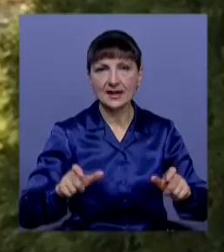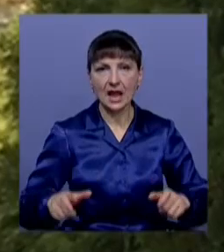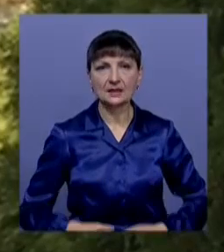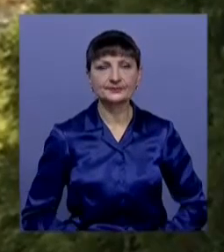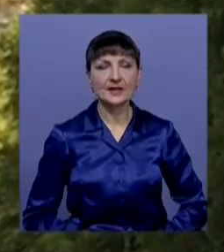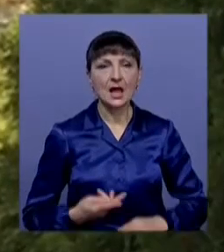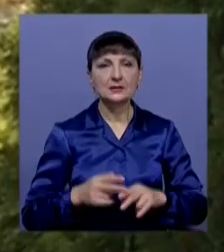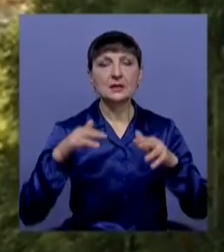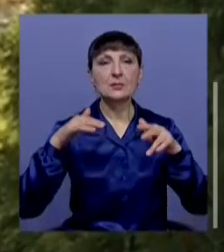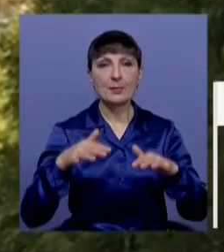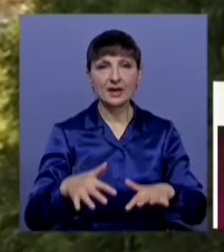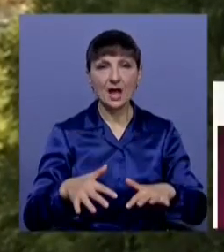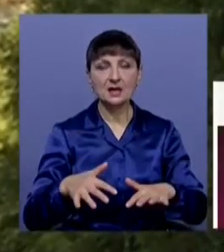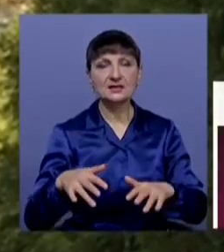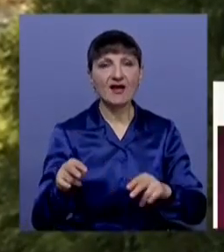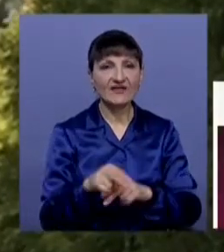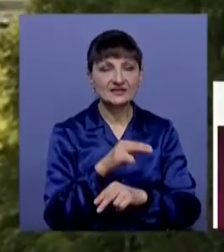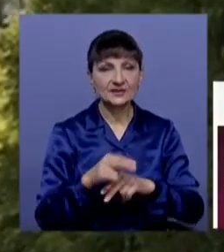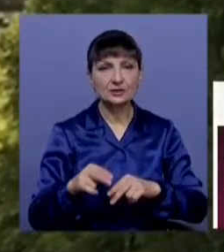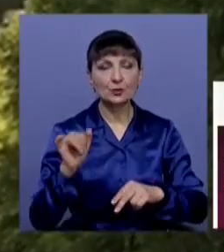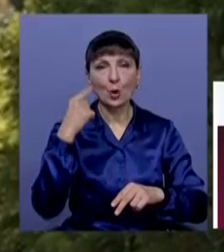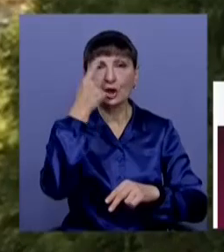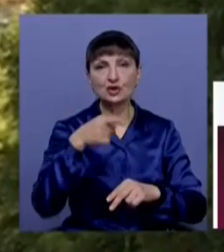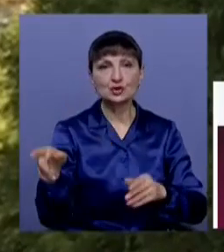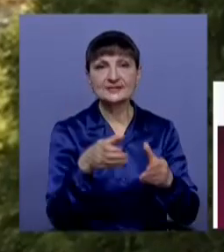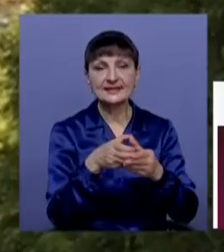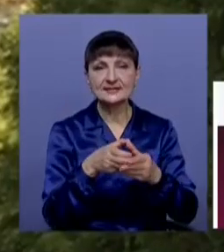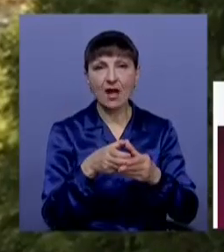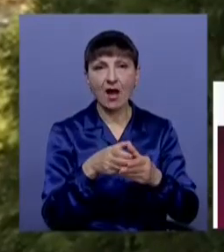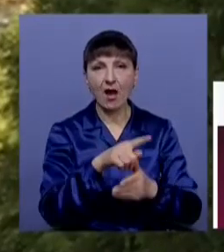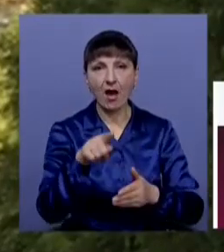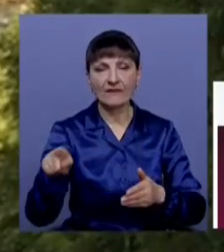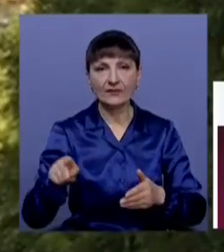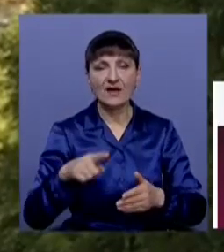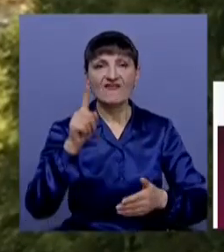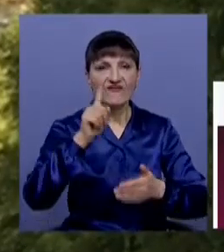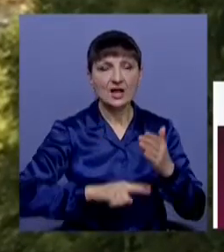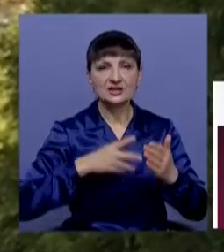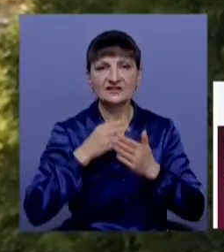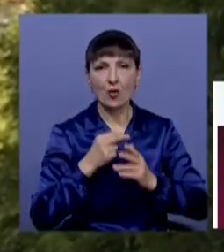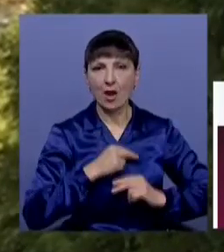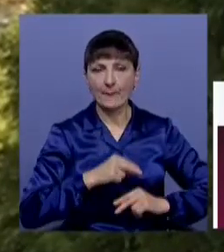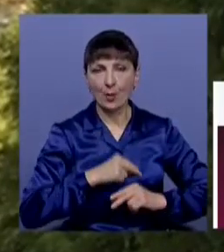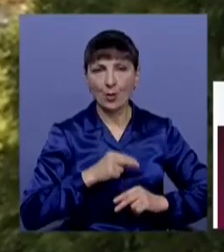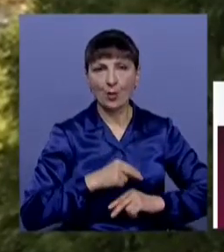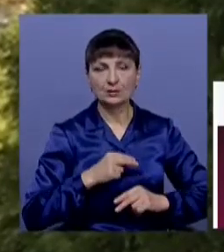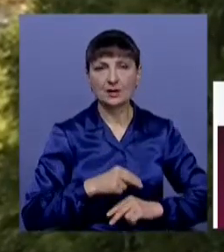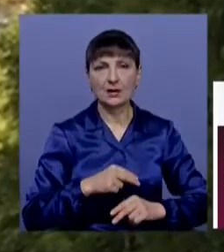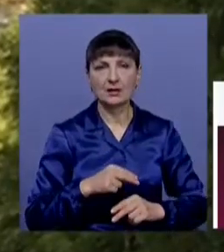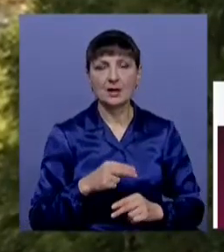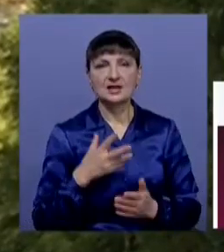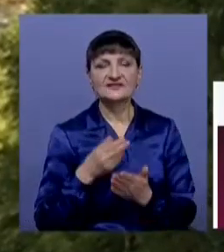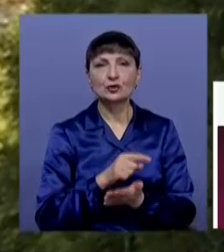Такие мероприятия воспитывают у личного состава верность служебному долгу. Вот, и